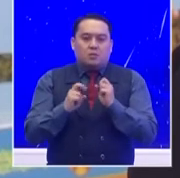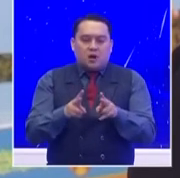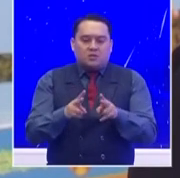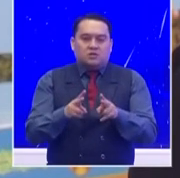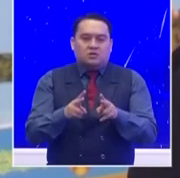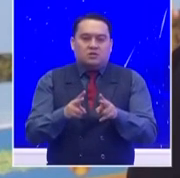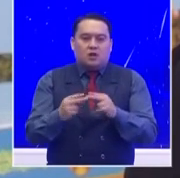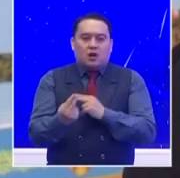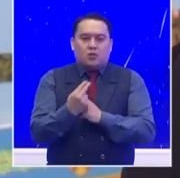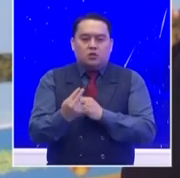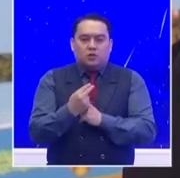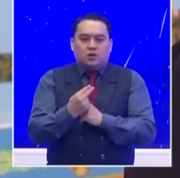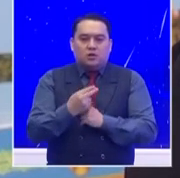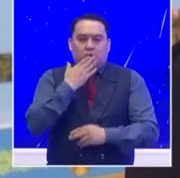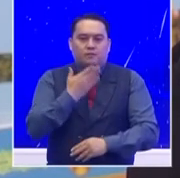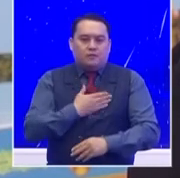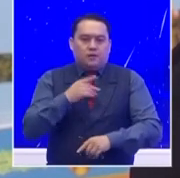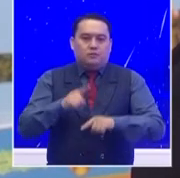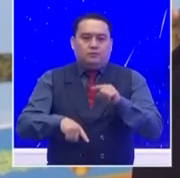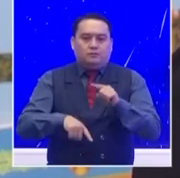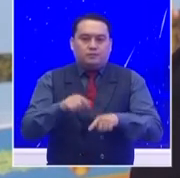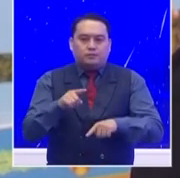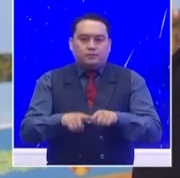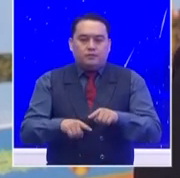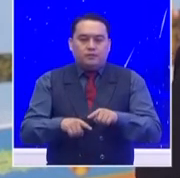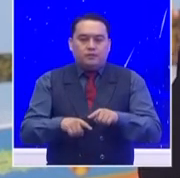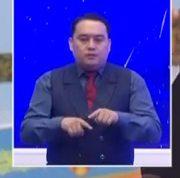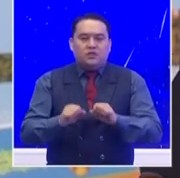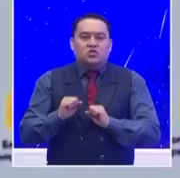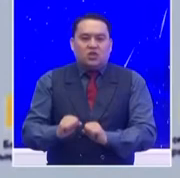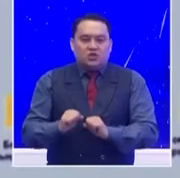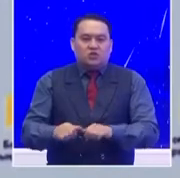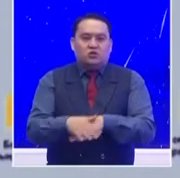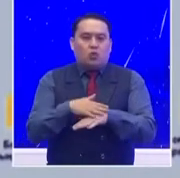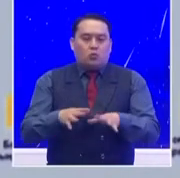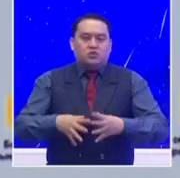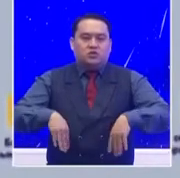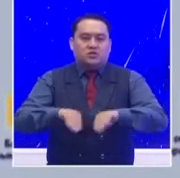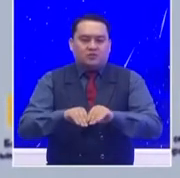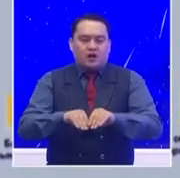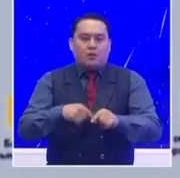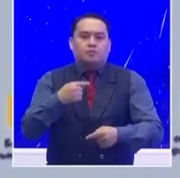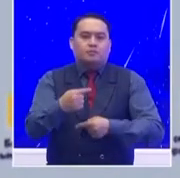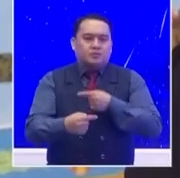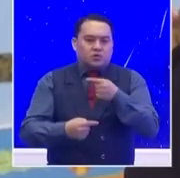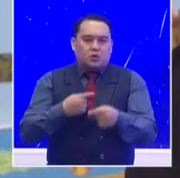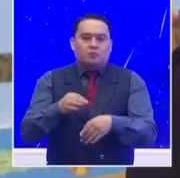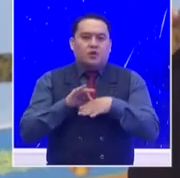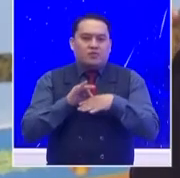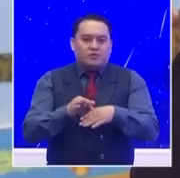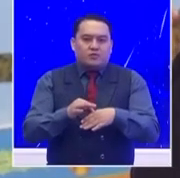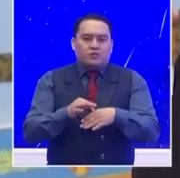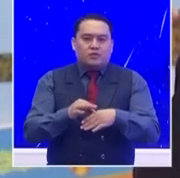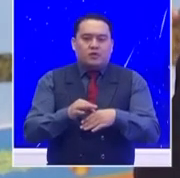учим детей патриотизму любовь к органам гражданской защиты периодически проводим дни